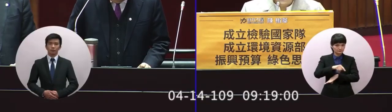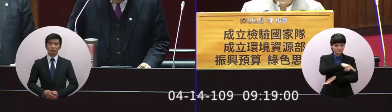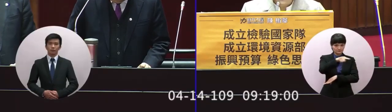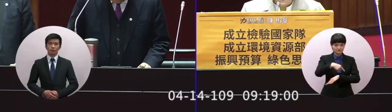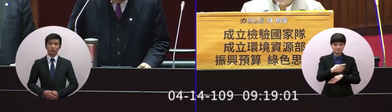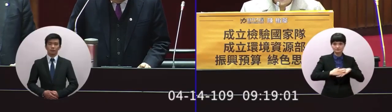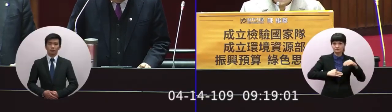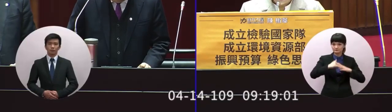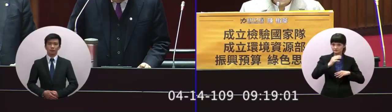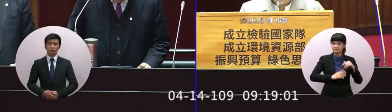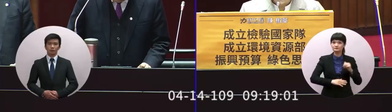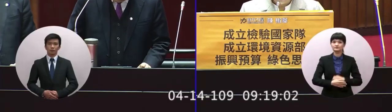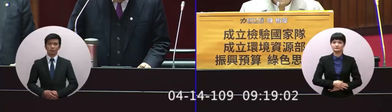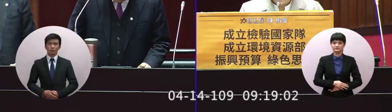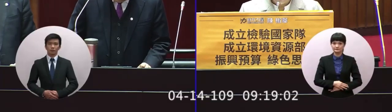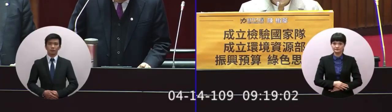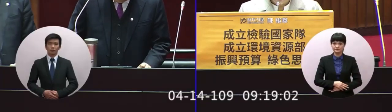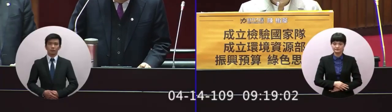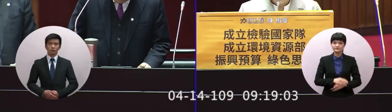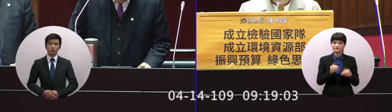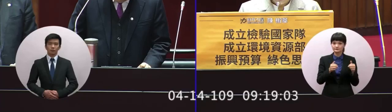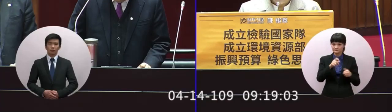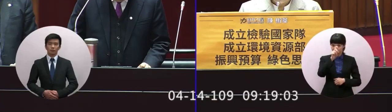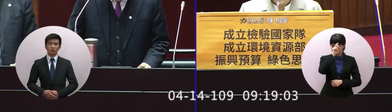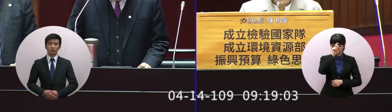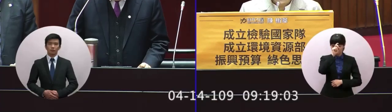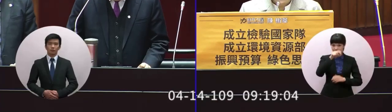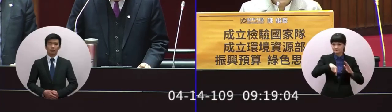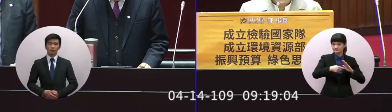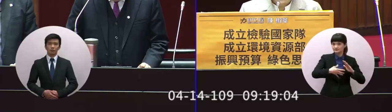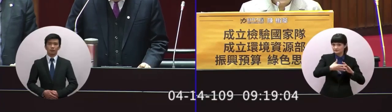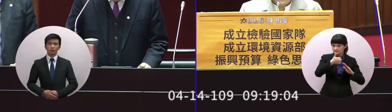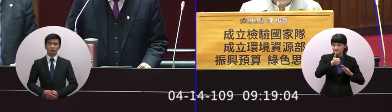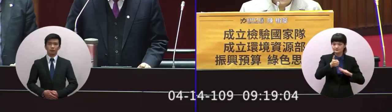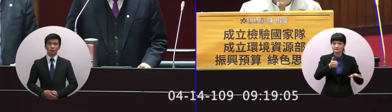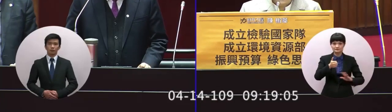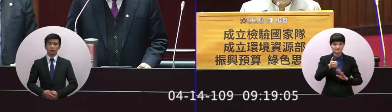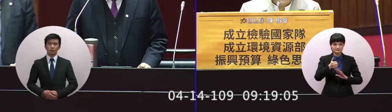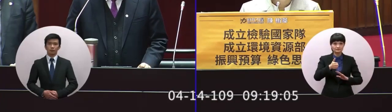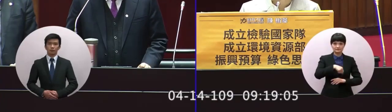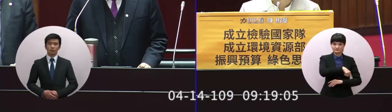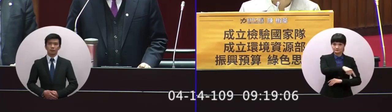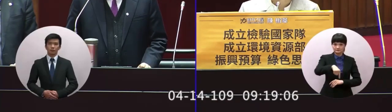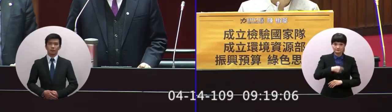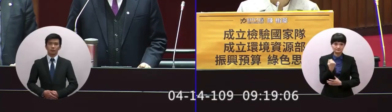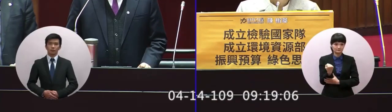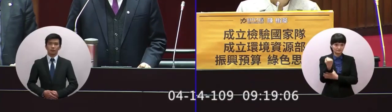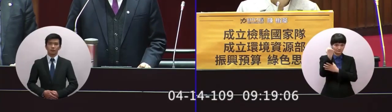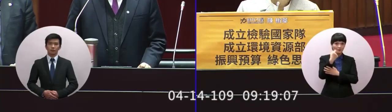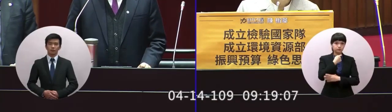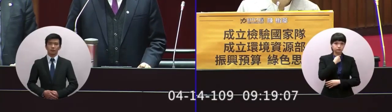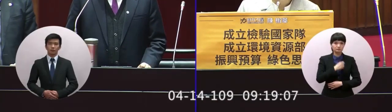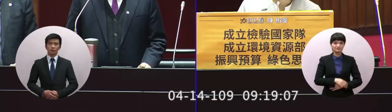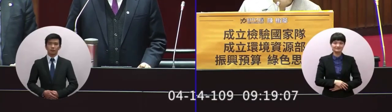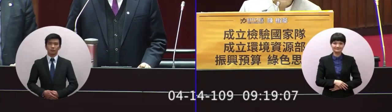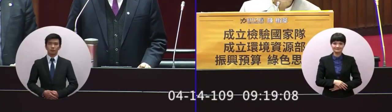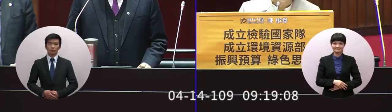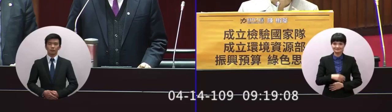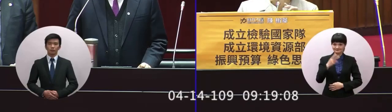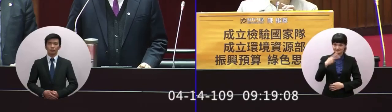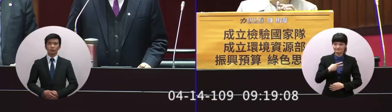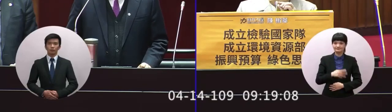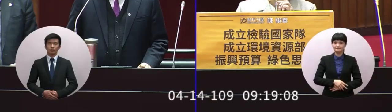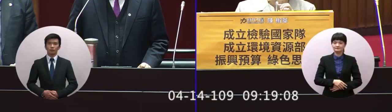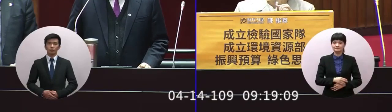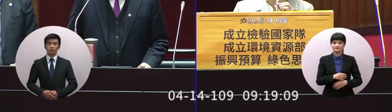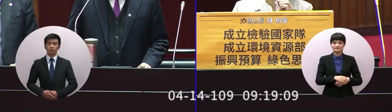啦。那也希望这个院长行政团队能够也给他们很多支持。好，再来就是生技